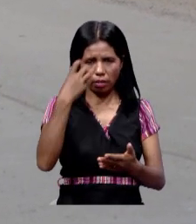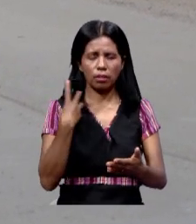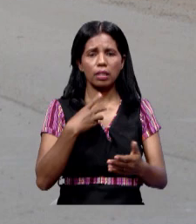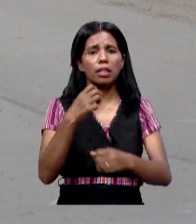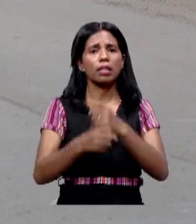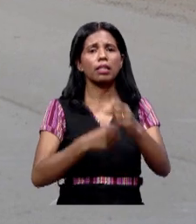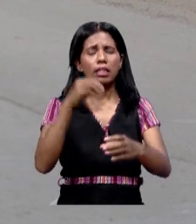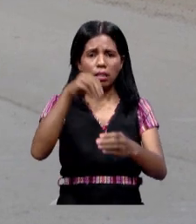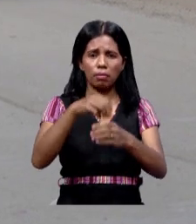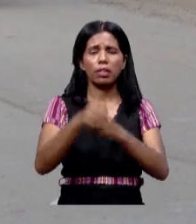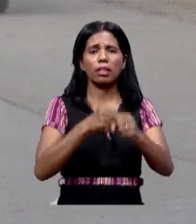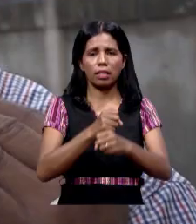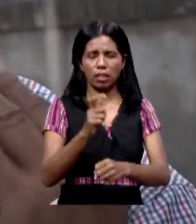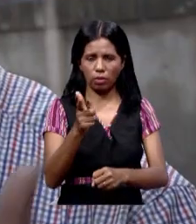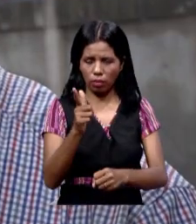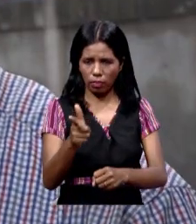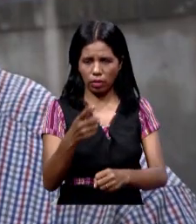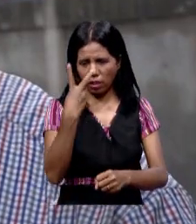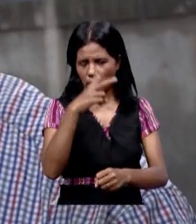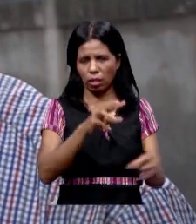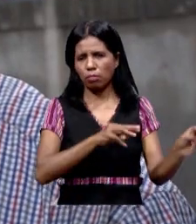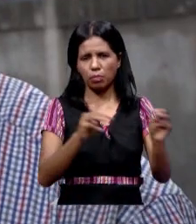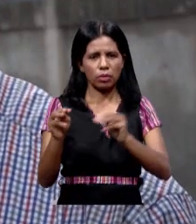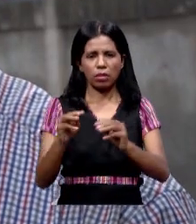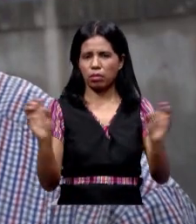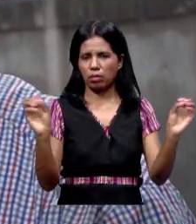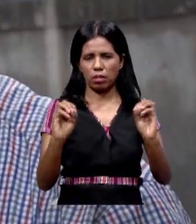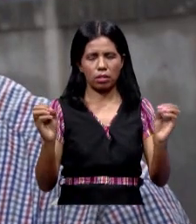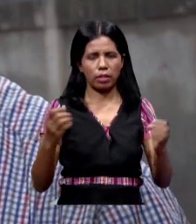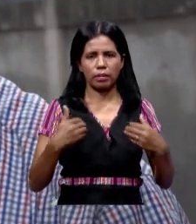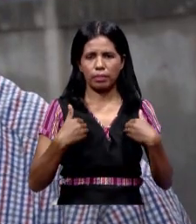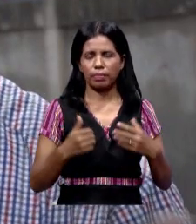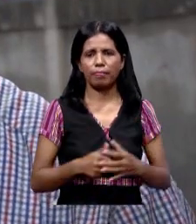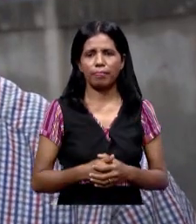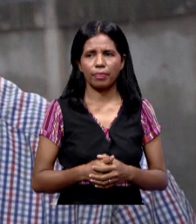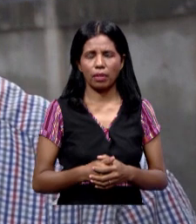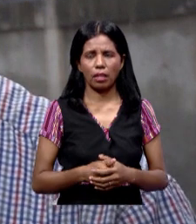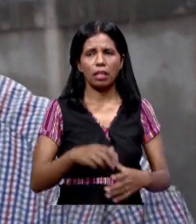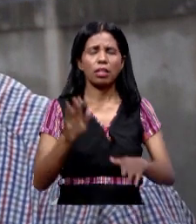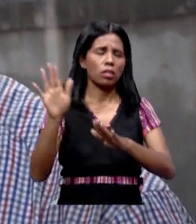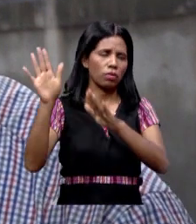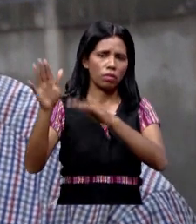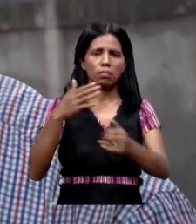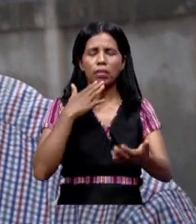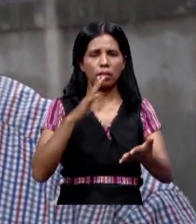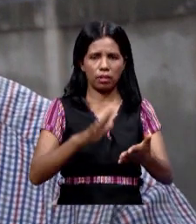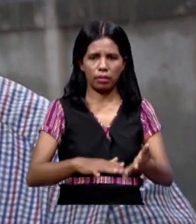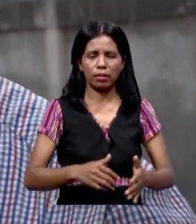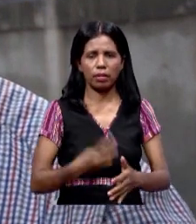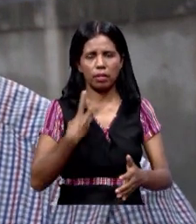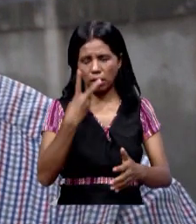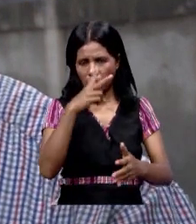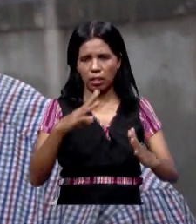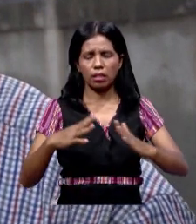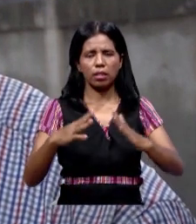usne nih. Kita lebar modifikasi sahunya lalu barak. Buat nyebe mah ya kau nih at bintang. Kita lihat dari